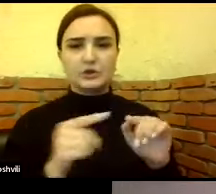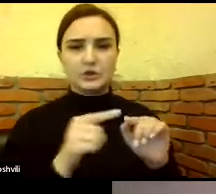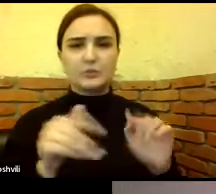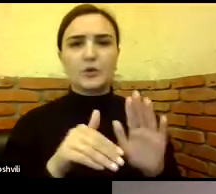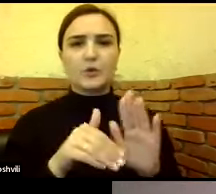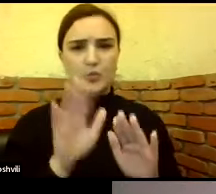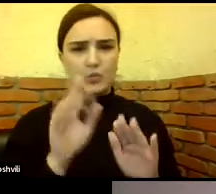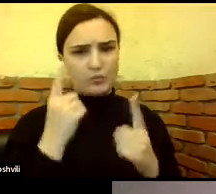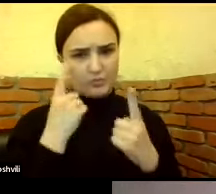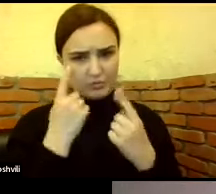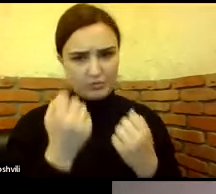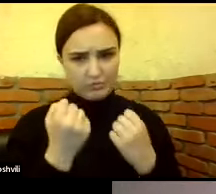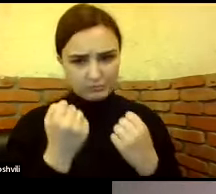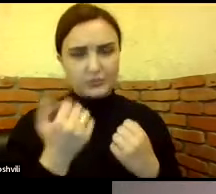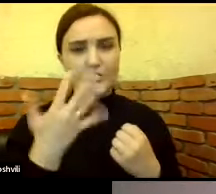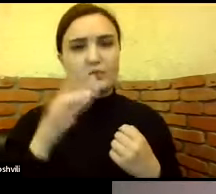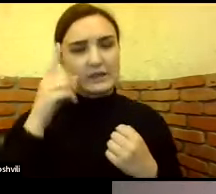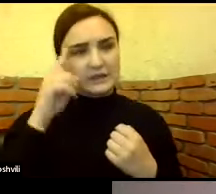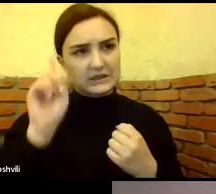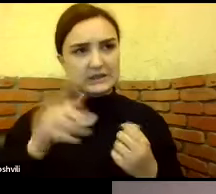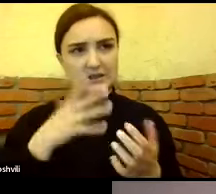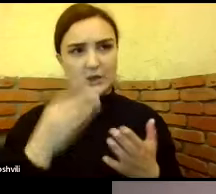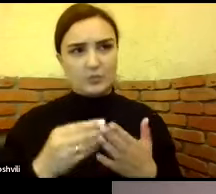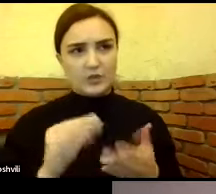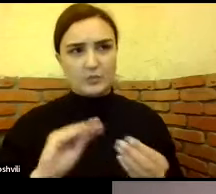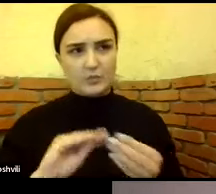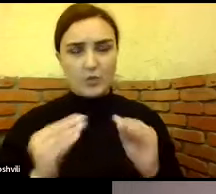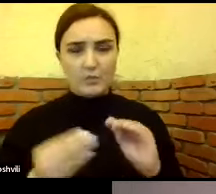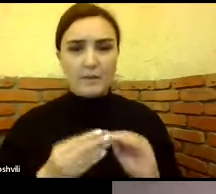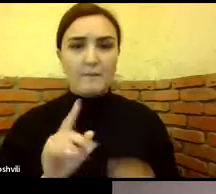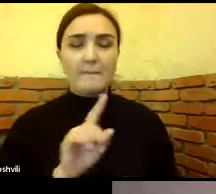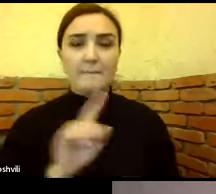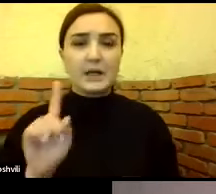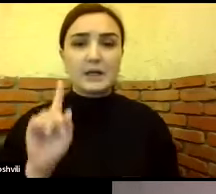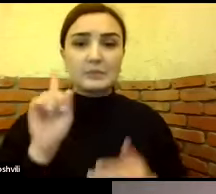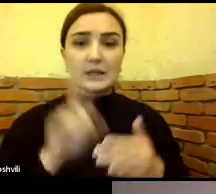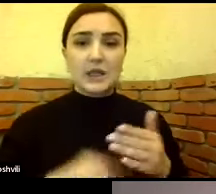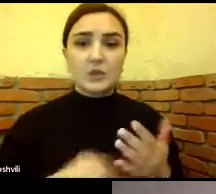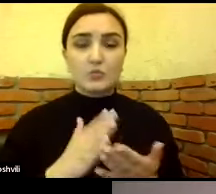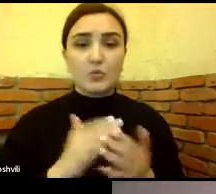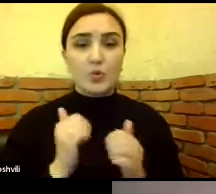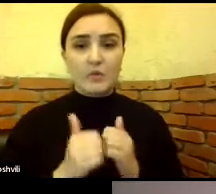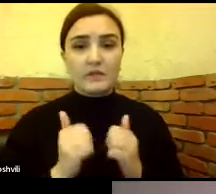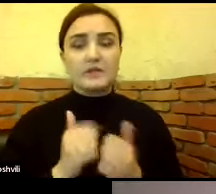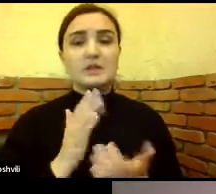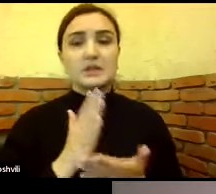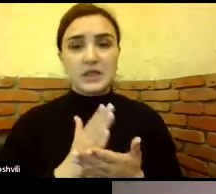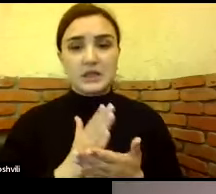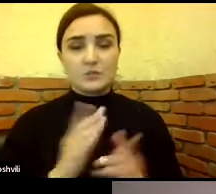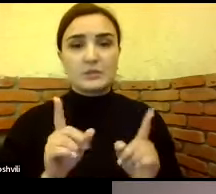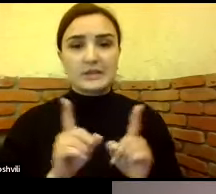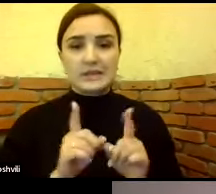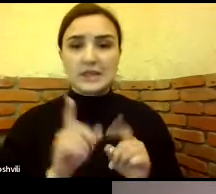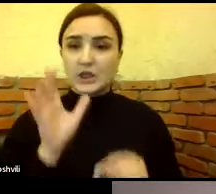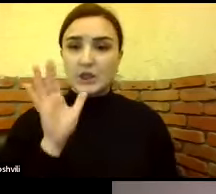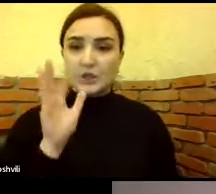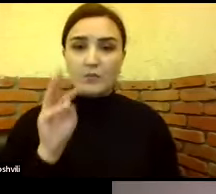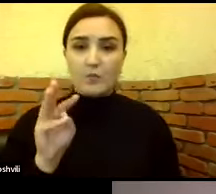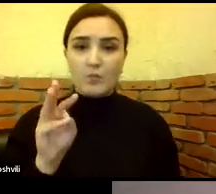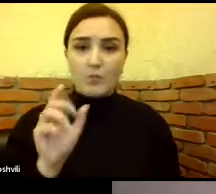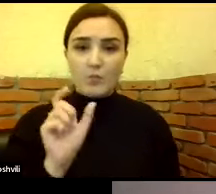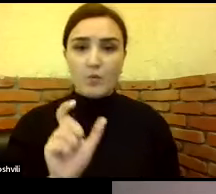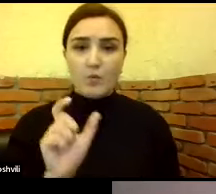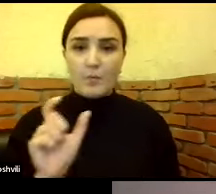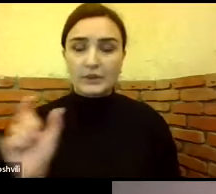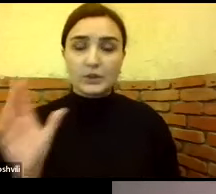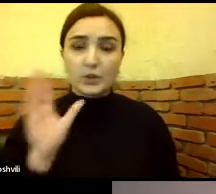თუნდაც ჩვენს პრობლემებში, მაგრამ დარწმუნებული ვარ, რომ ყოველთვის არსებობს ხოლმე ისეთი მომენტები, როდესაც